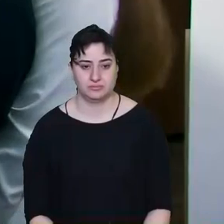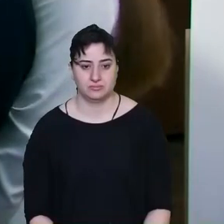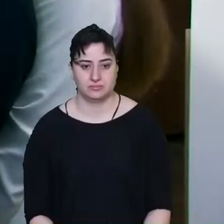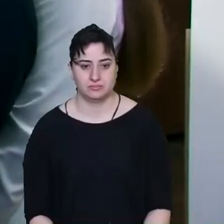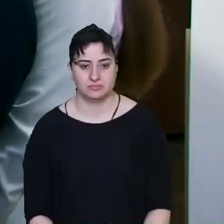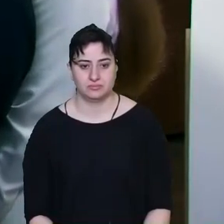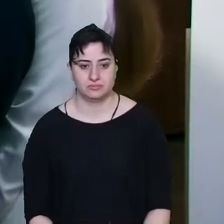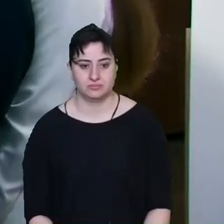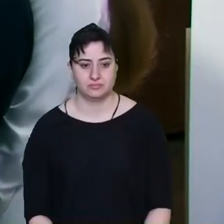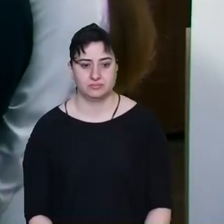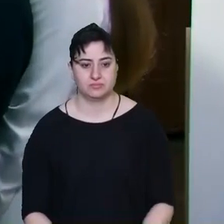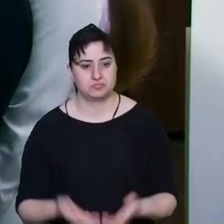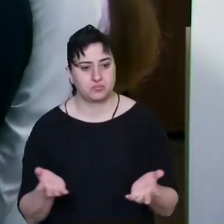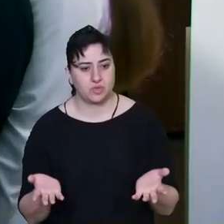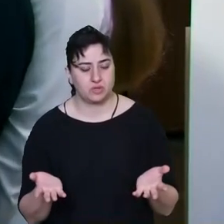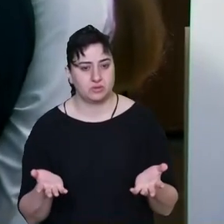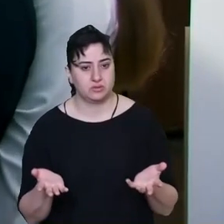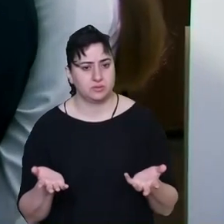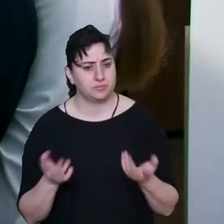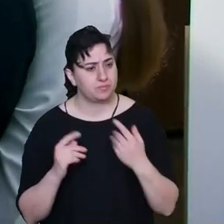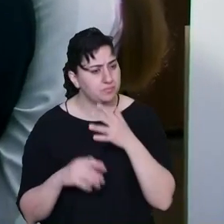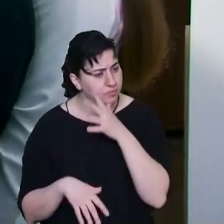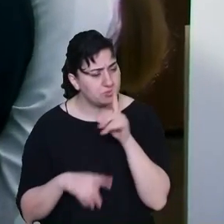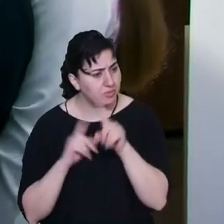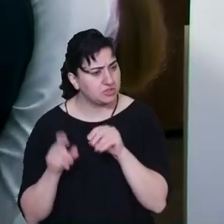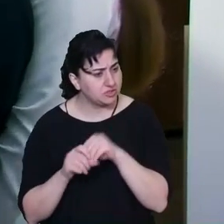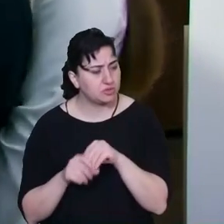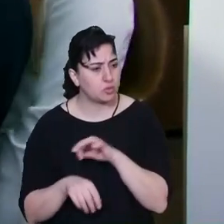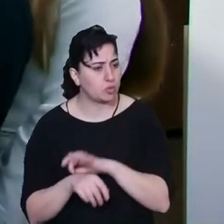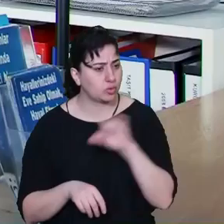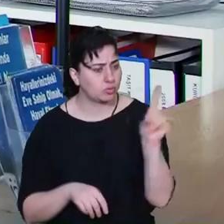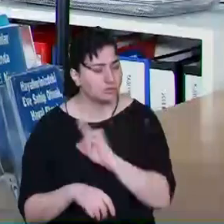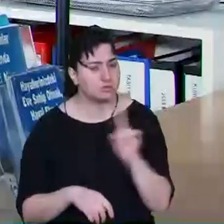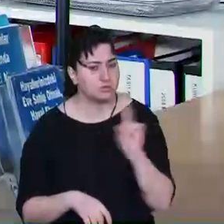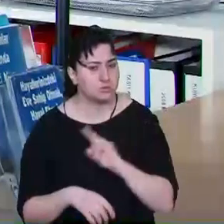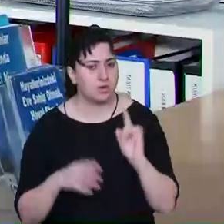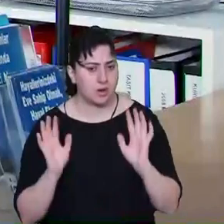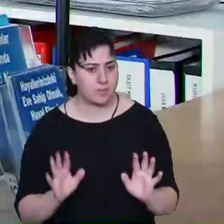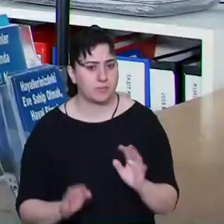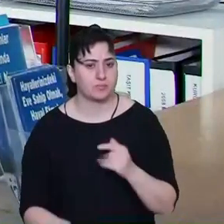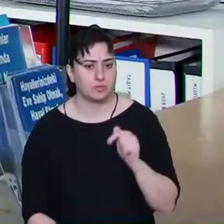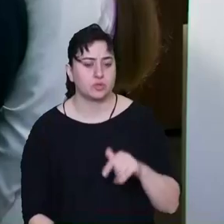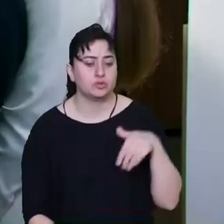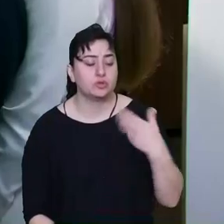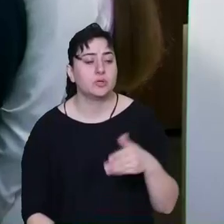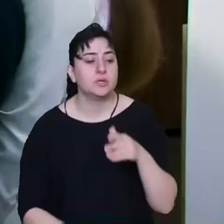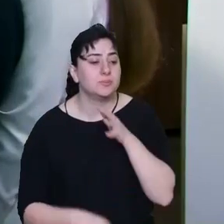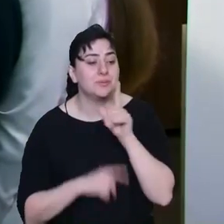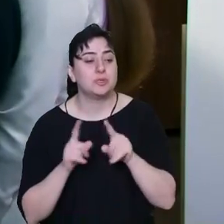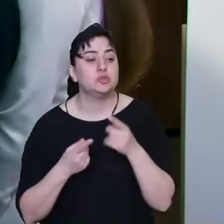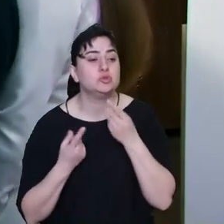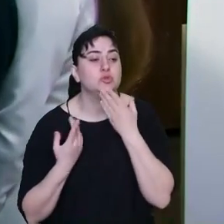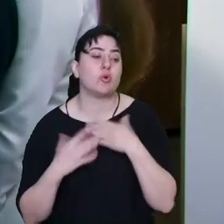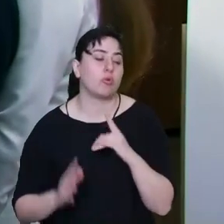Allah Allah. Ya adam bilmece yüzünden tedavi görüyor aylardır. Adama diyorum ki bundan sonra bilmece